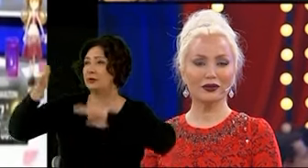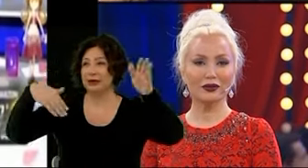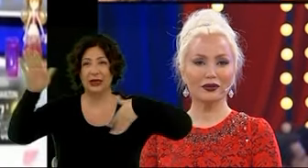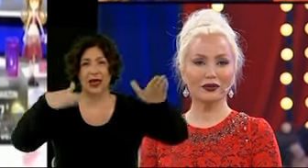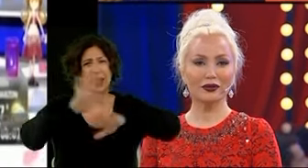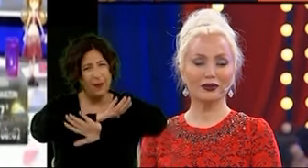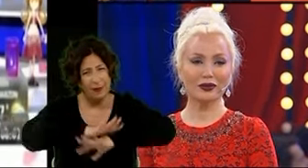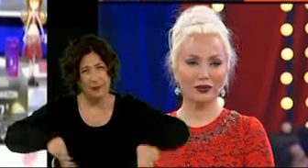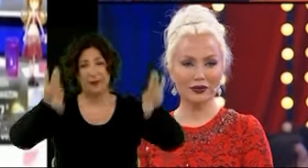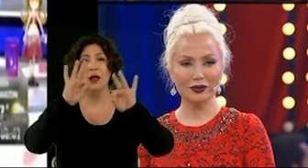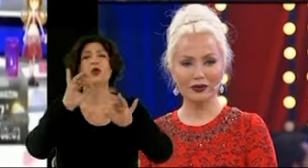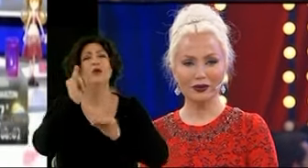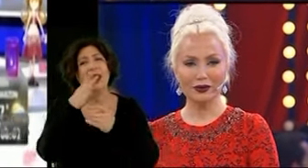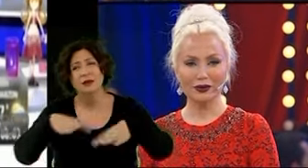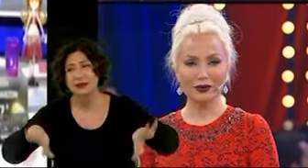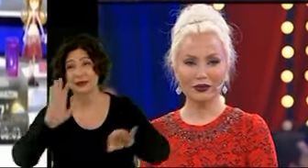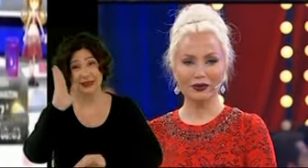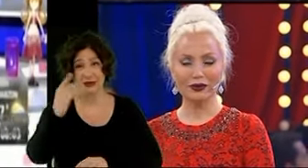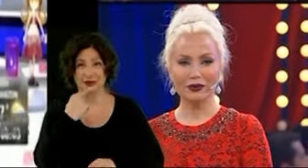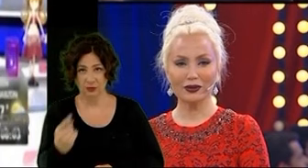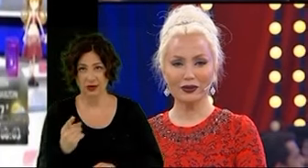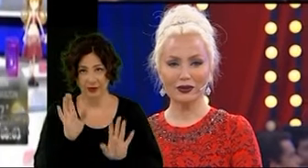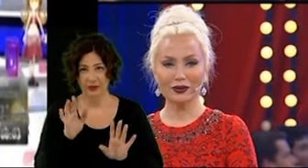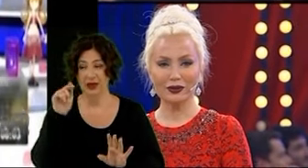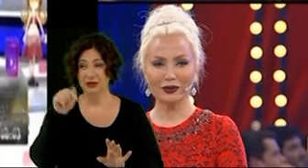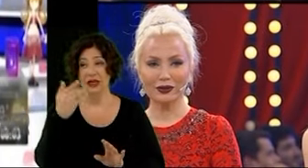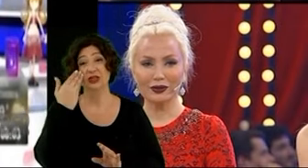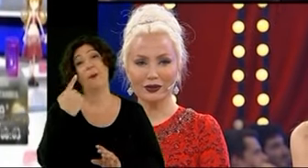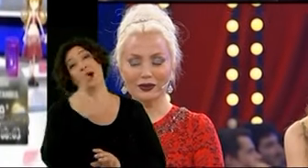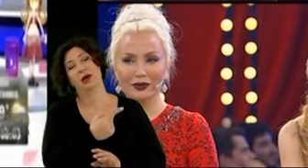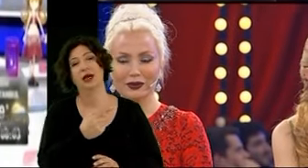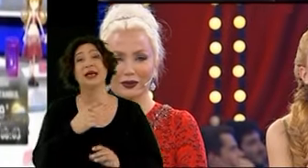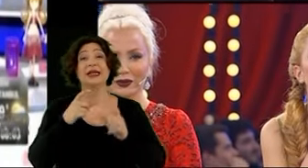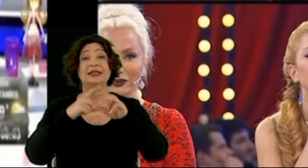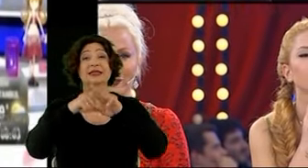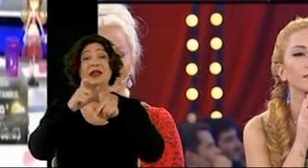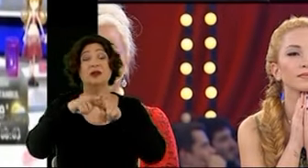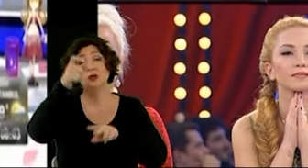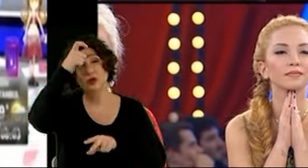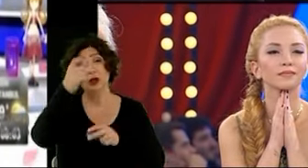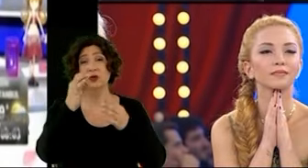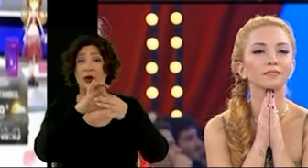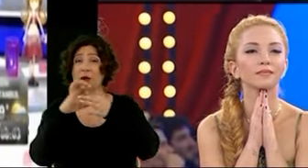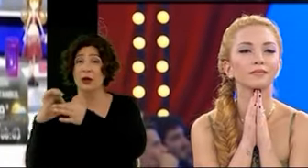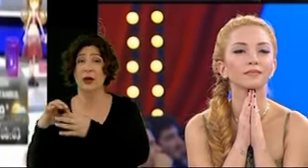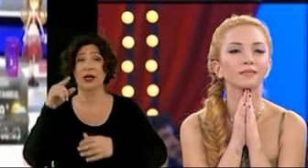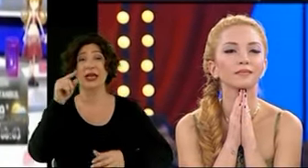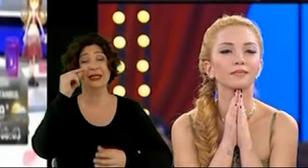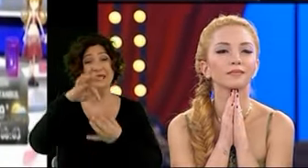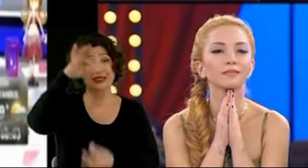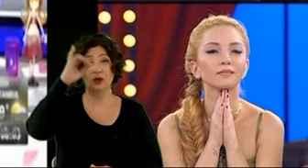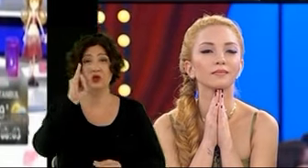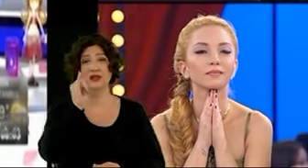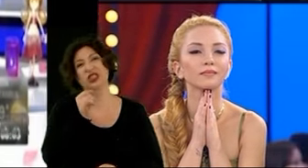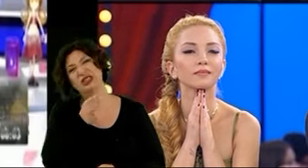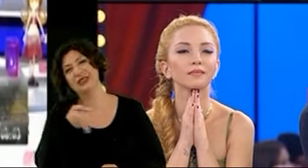yapıyorsanız yapın. İşte lavaboya gidin demiştim. Şimdi bak, izleyiciye bak. Seda Hanım, sizin gibi Türkçeyi çok iyi kullanan birinin insanları lavaboya